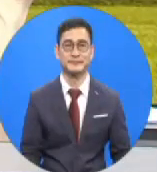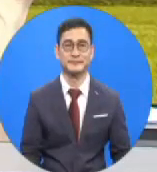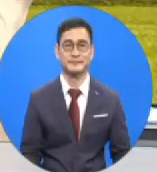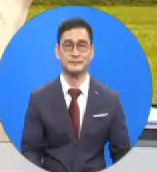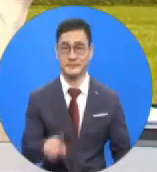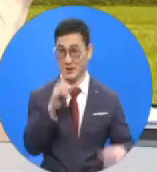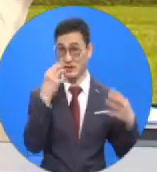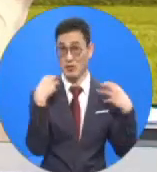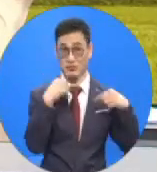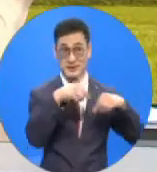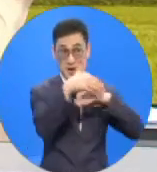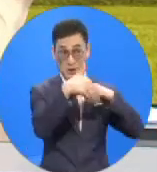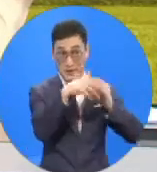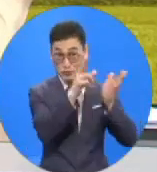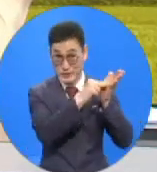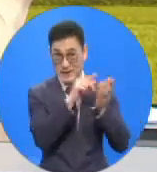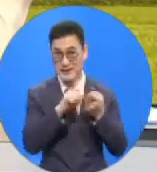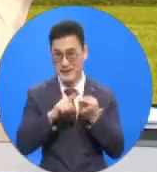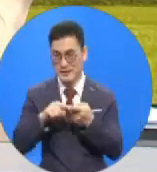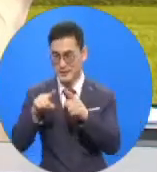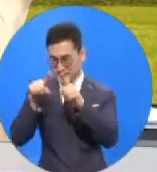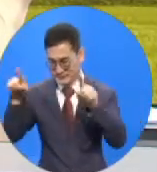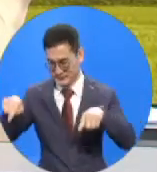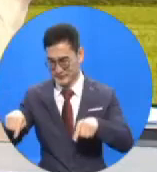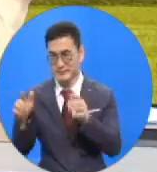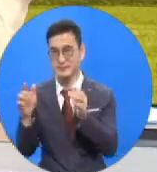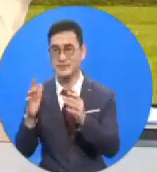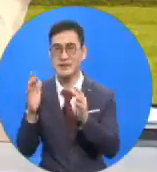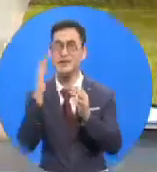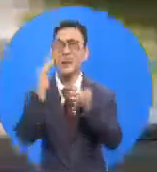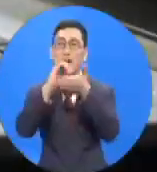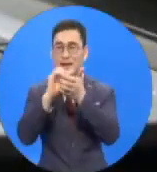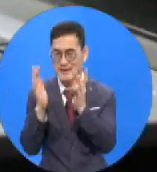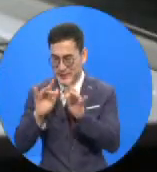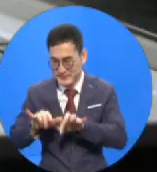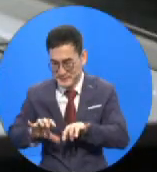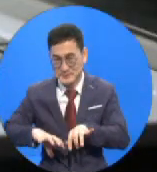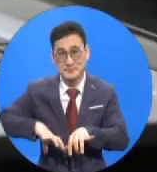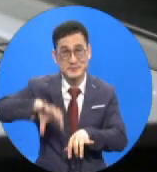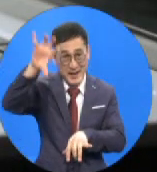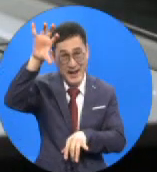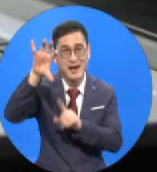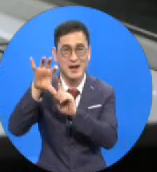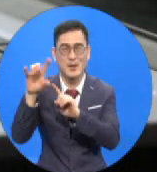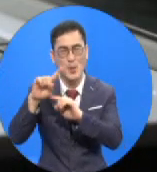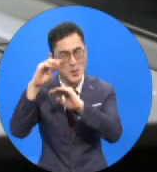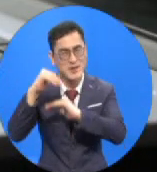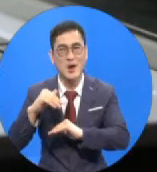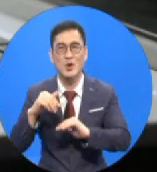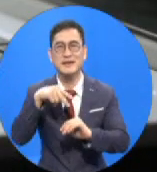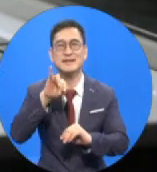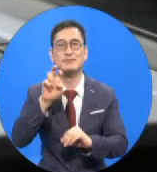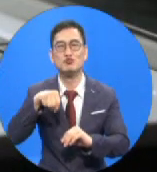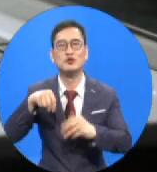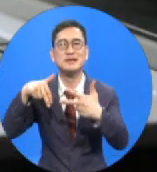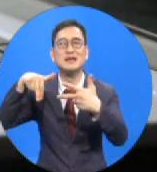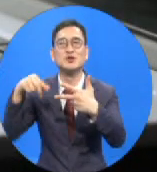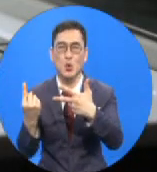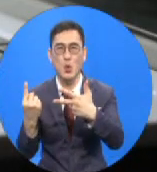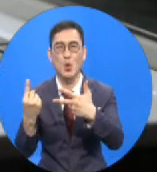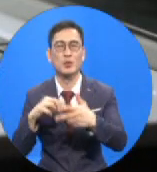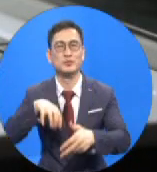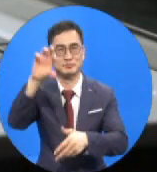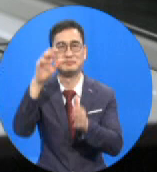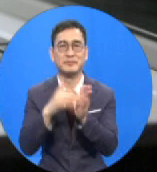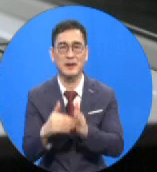상소문 영도 비판한 시모 7조 가 청와대 국내 처음 게시판에 올라온 뒤 큰 관심을 모으고 있습니다 제 굶지 렌지